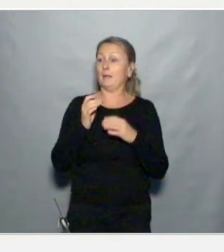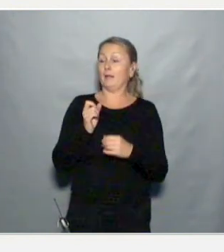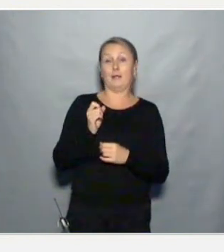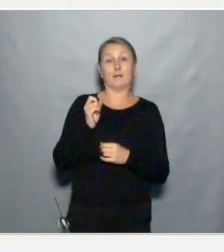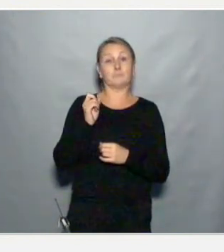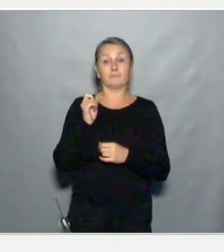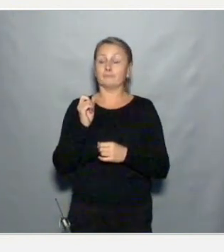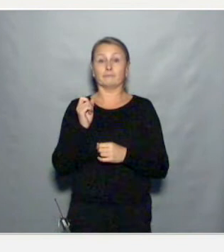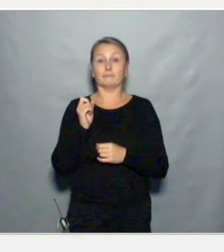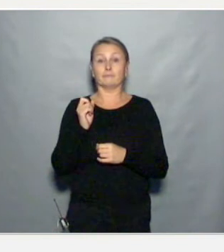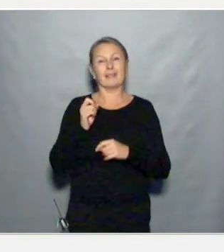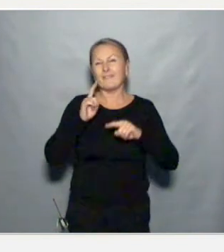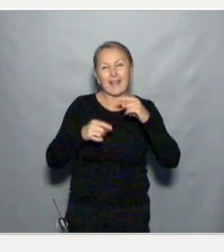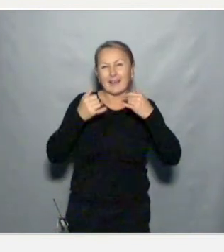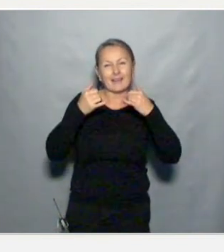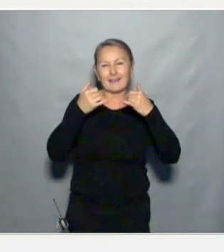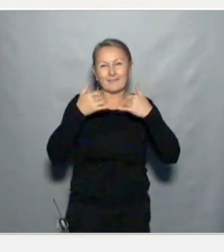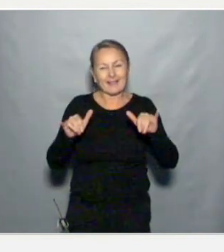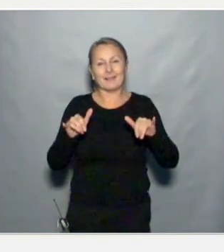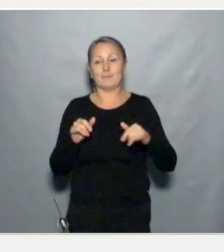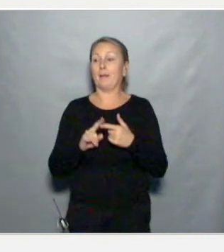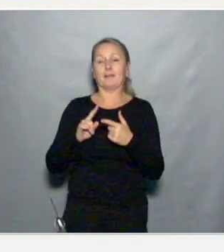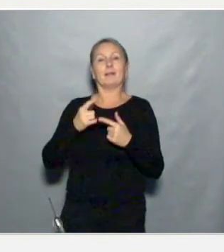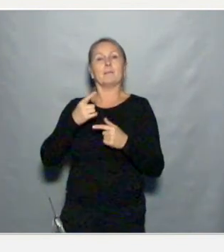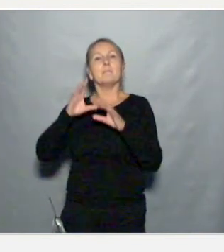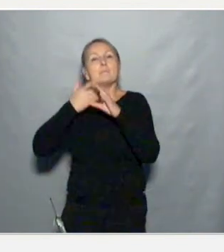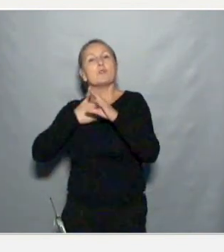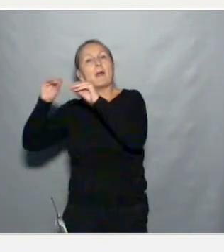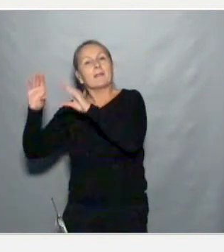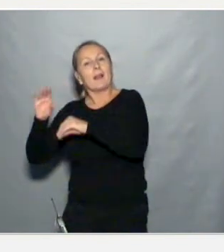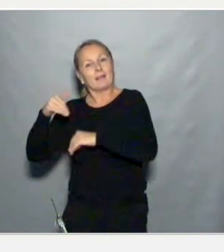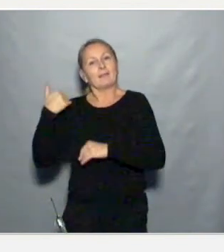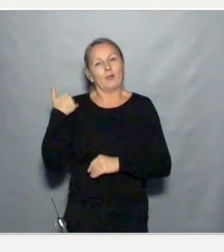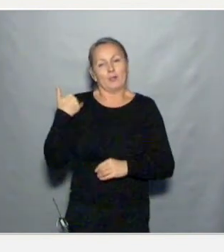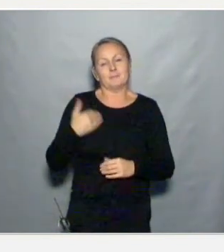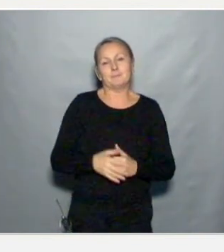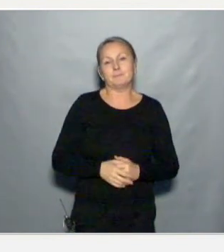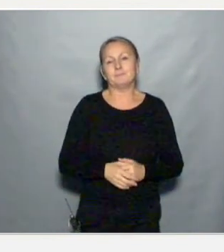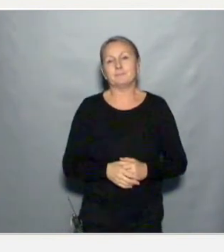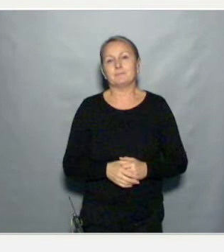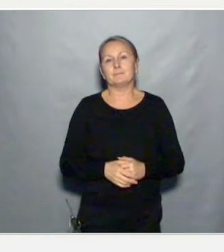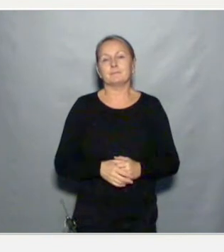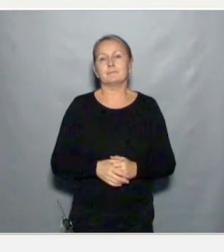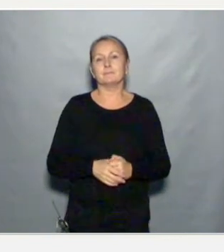inte felfritt på något sätt, men bra mycket bättre än vad det var tidigare.